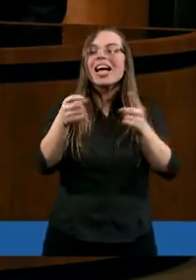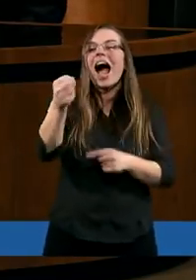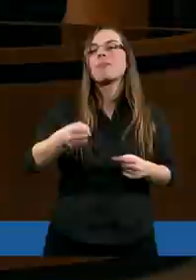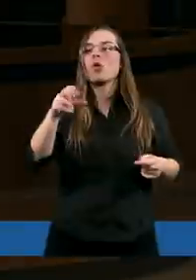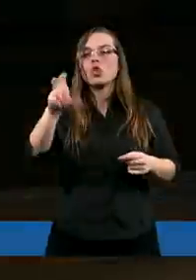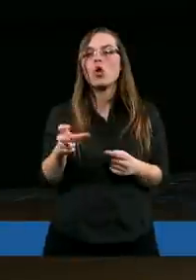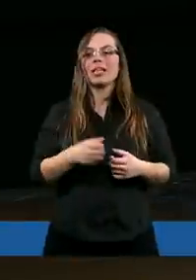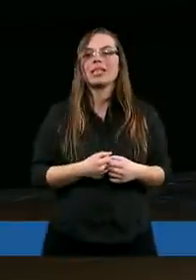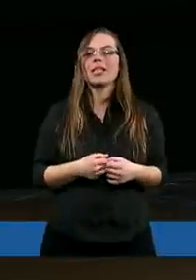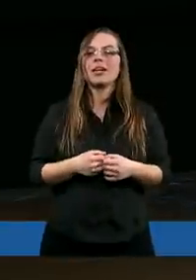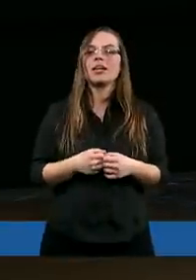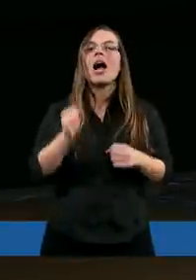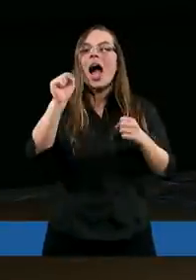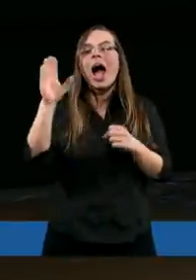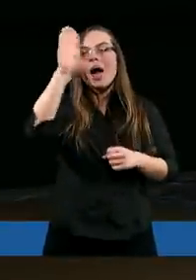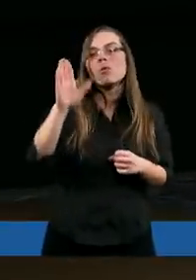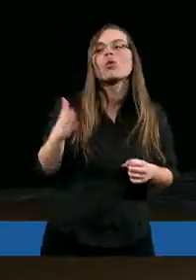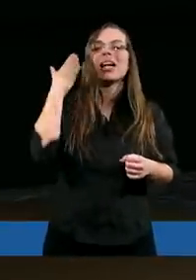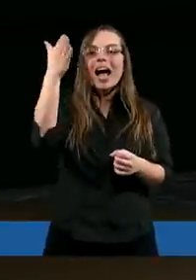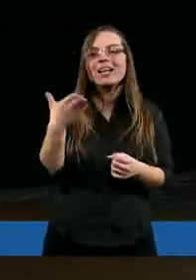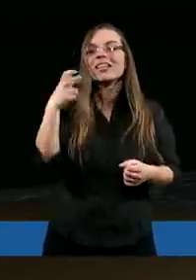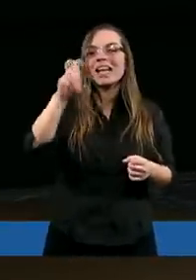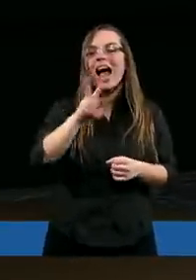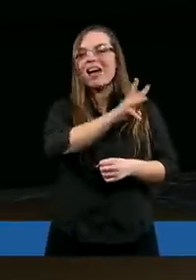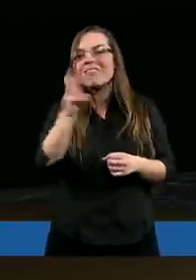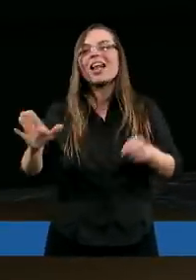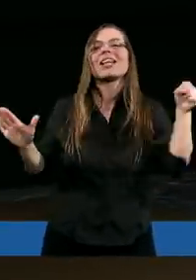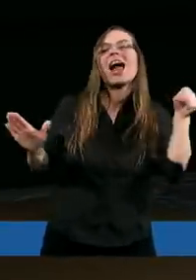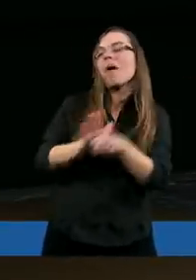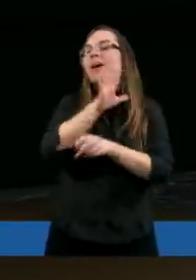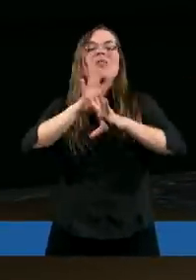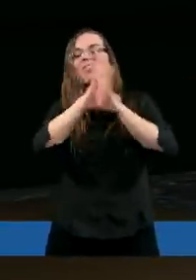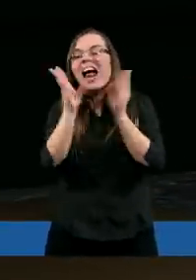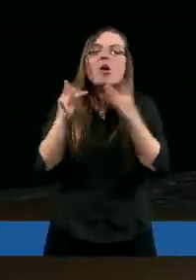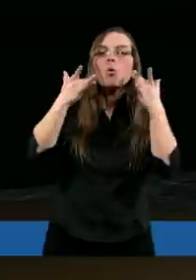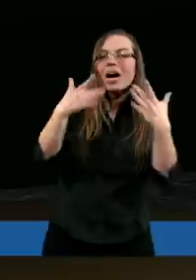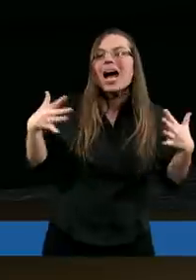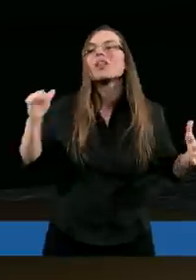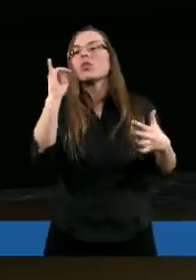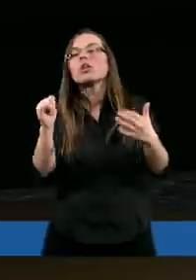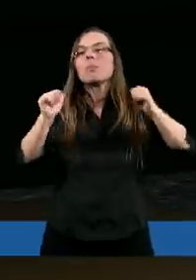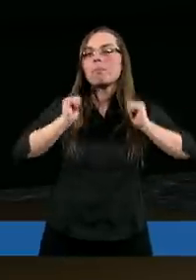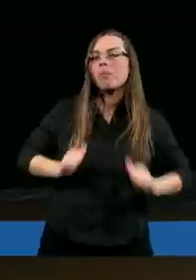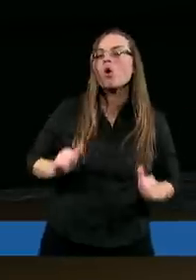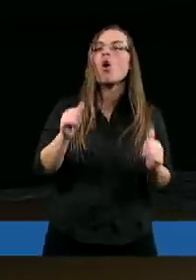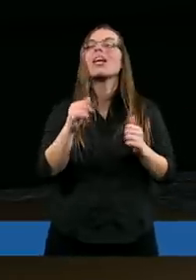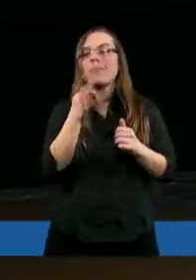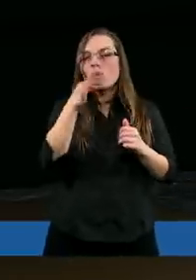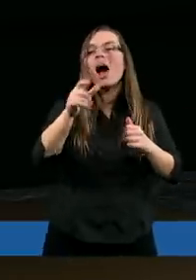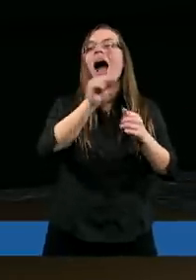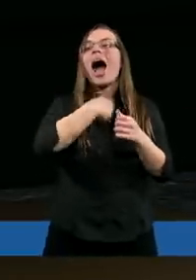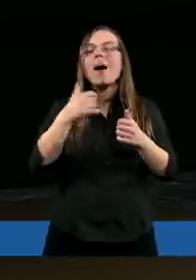Apostolskich. A Bóg nadziei niechaj was napełni wszelką radością i pokojem w wierze,